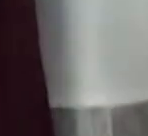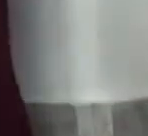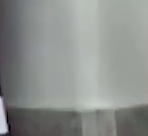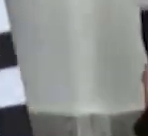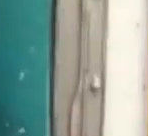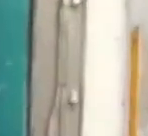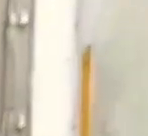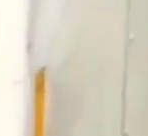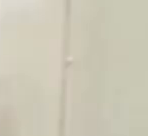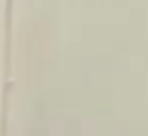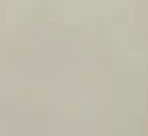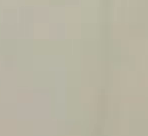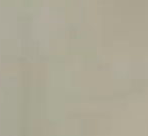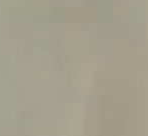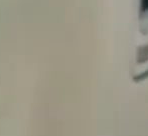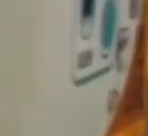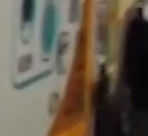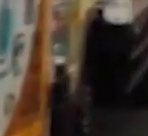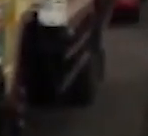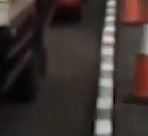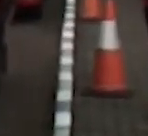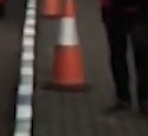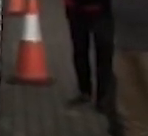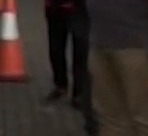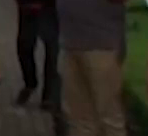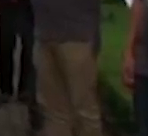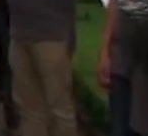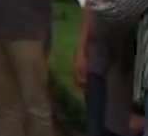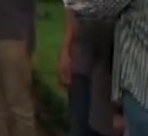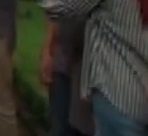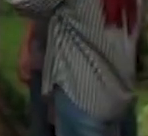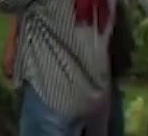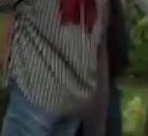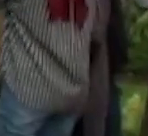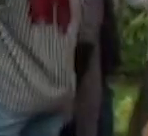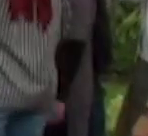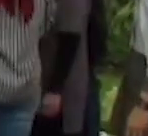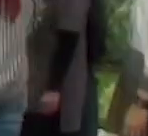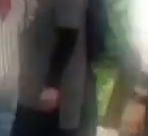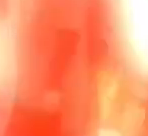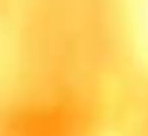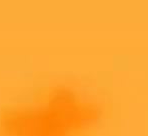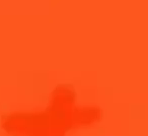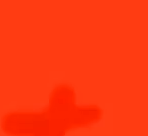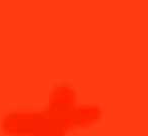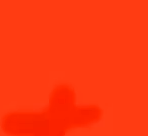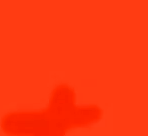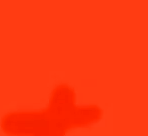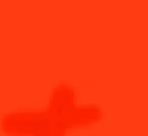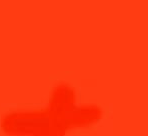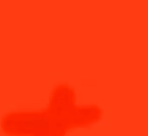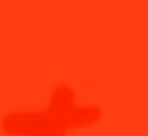bertahap vaksin ini akan disalurkan ke seluruh Puskesmas yang tersebar di 34 provinsi dan diperas